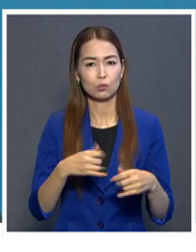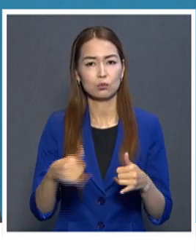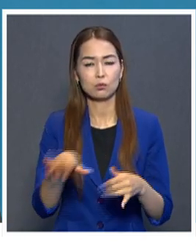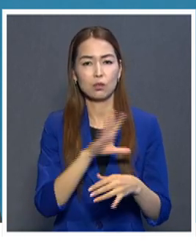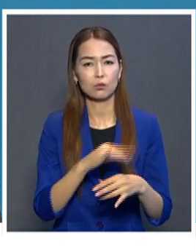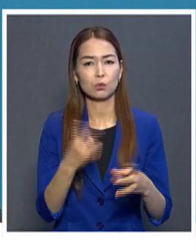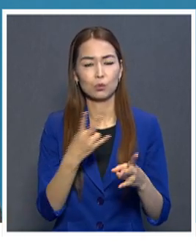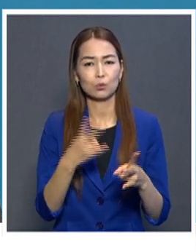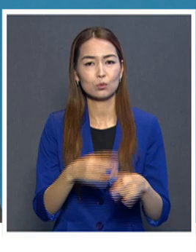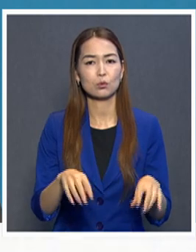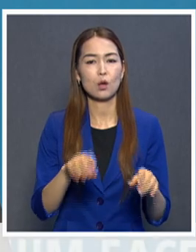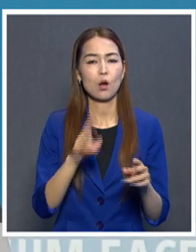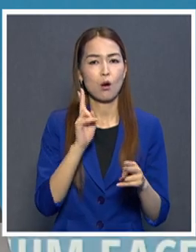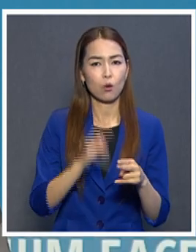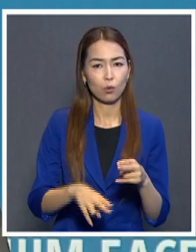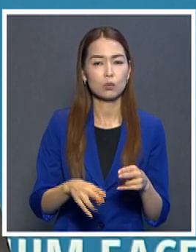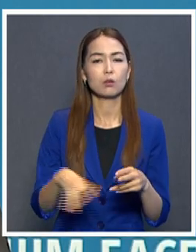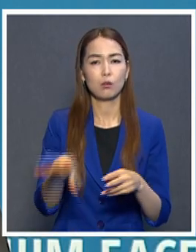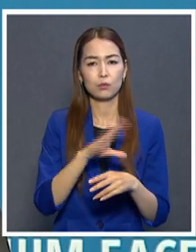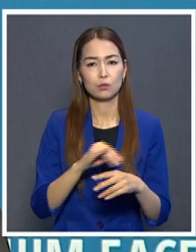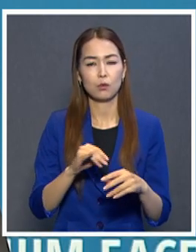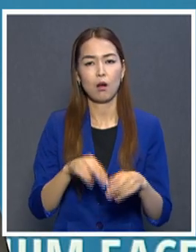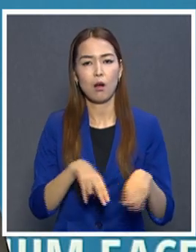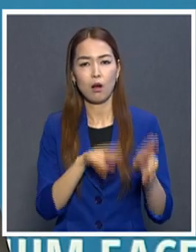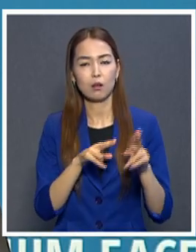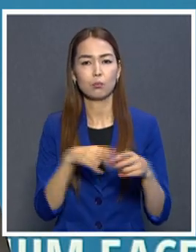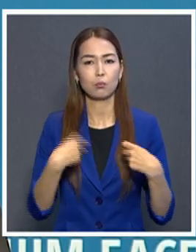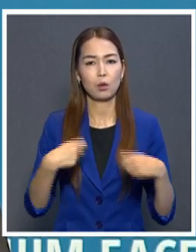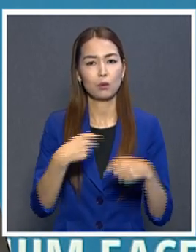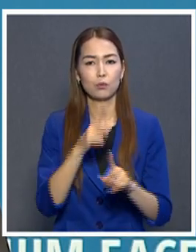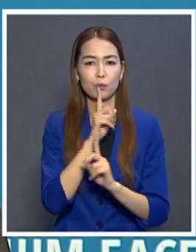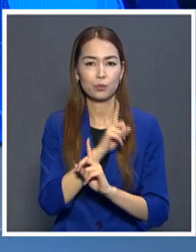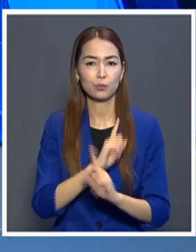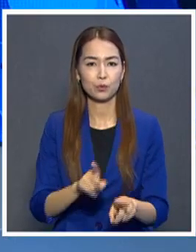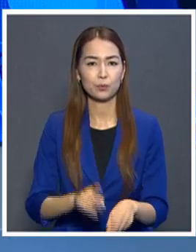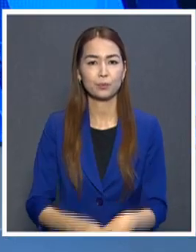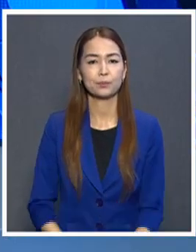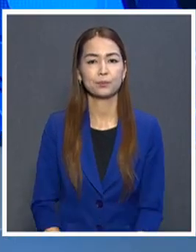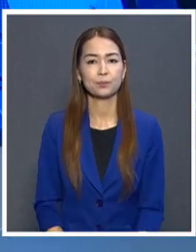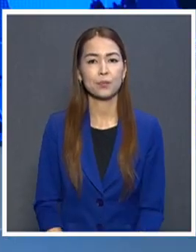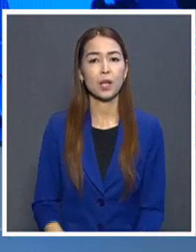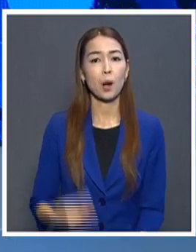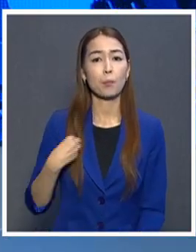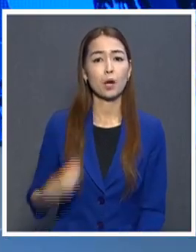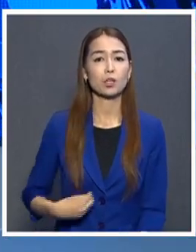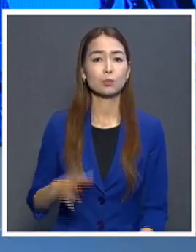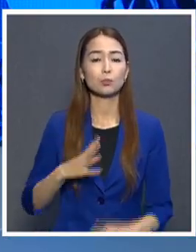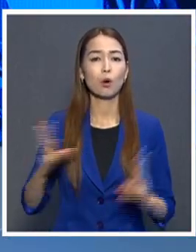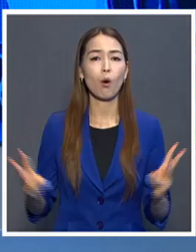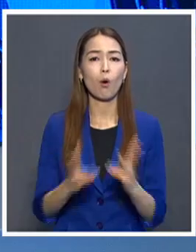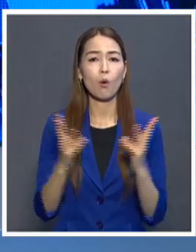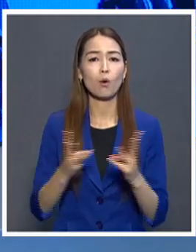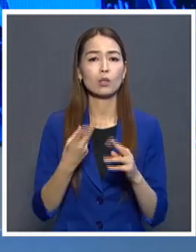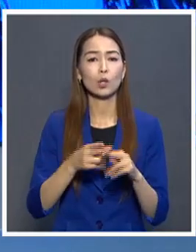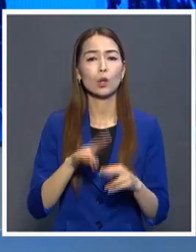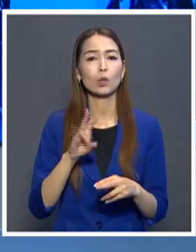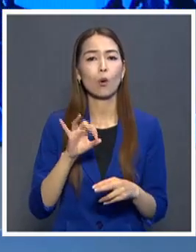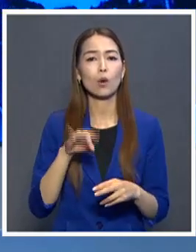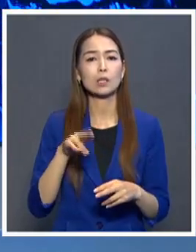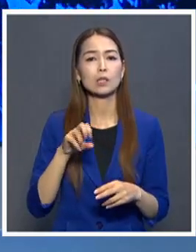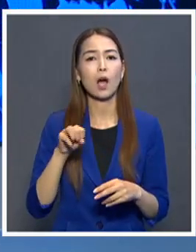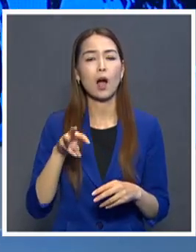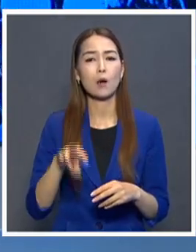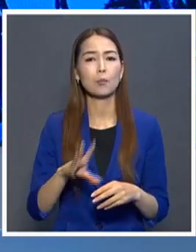тоқтату керек. Сонда киікке сұраныс болмаса, қылмысты азаяр еді. Париждің өртенген Нотр-Дам